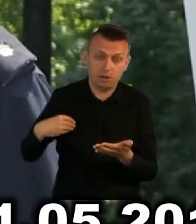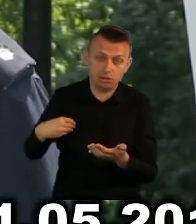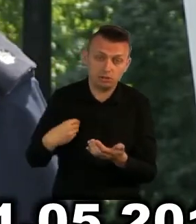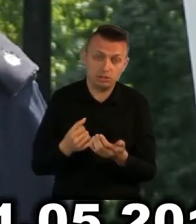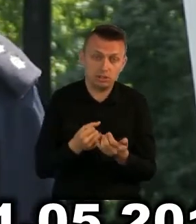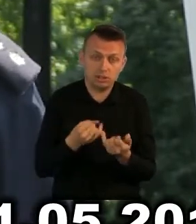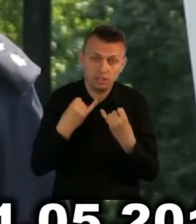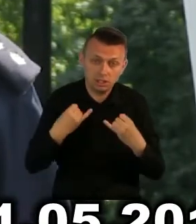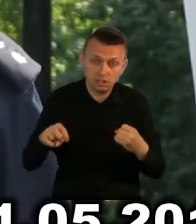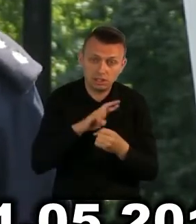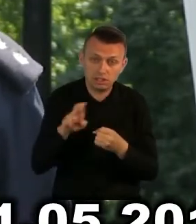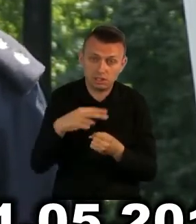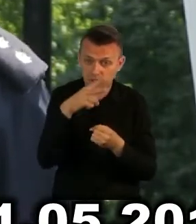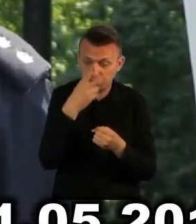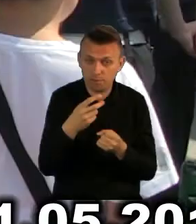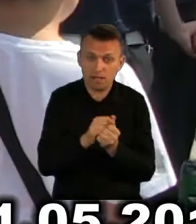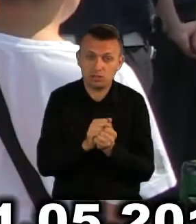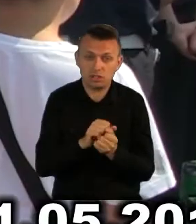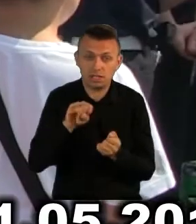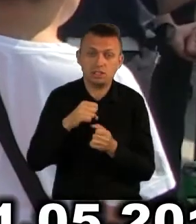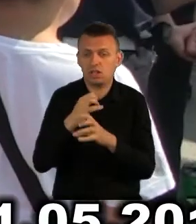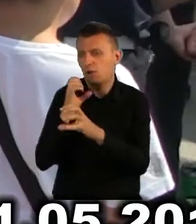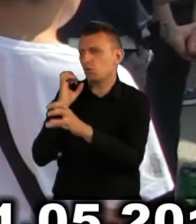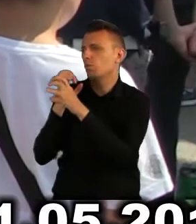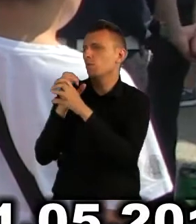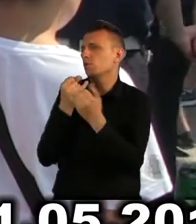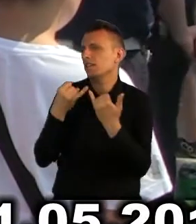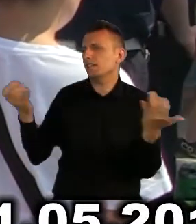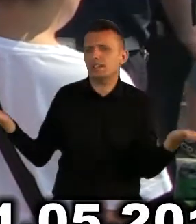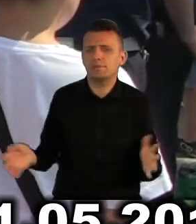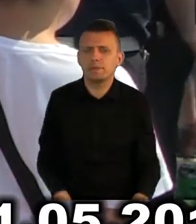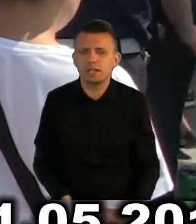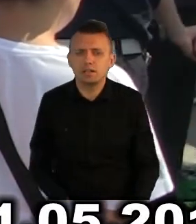nie wiem, trolejbusy, czy też inne